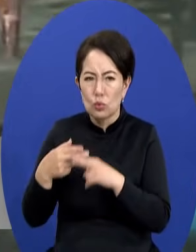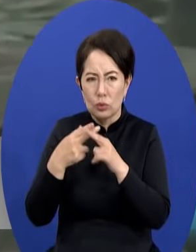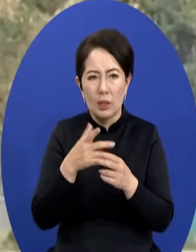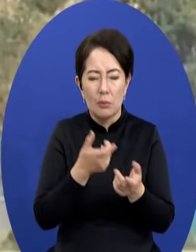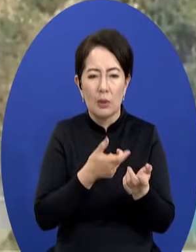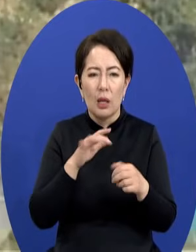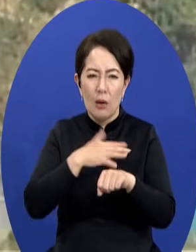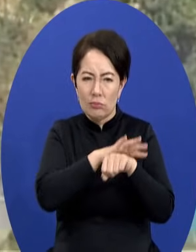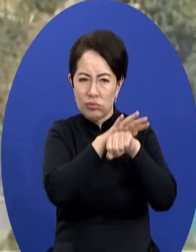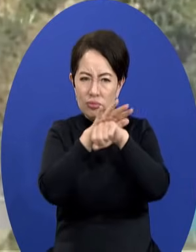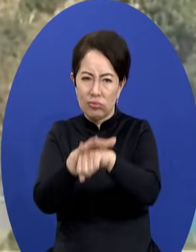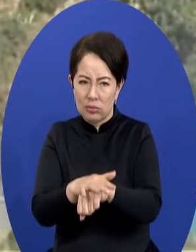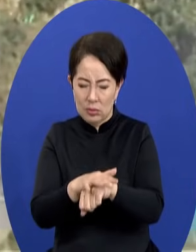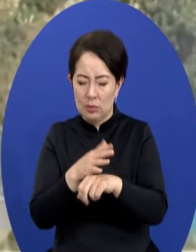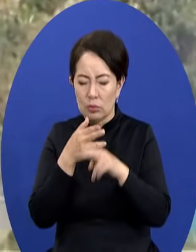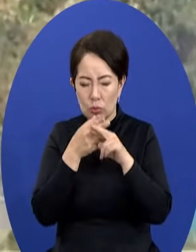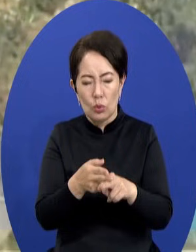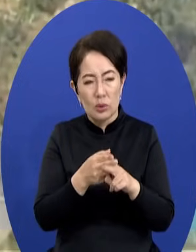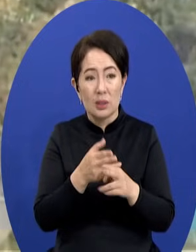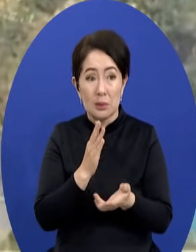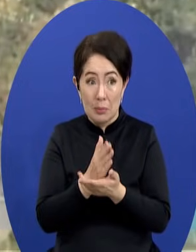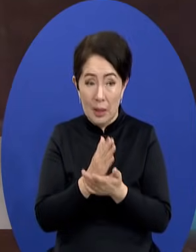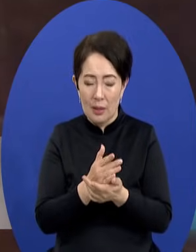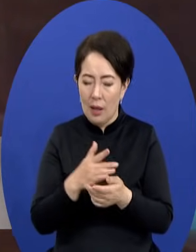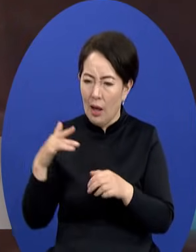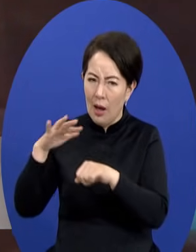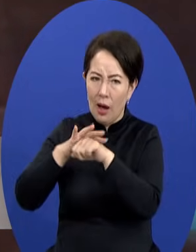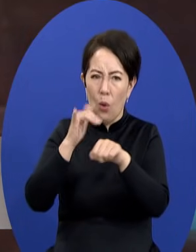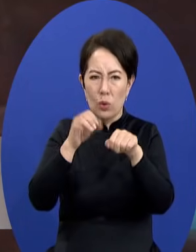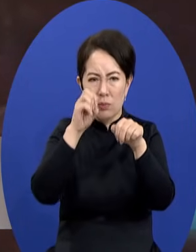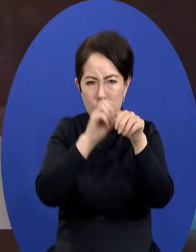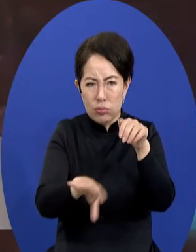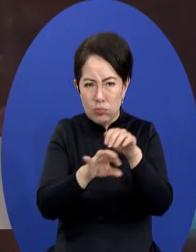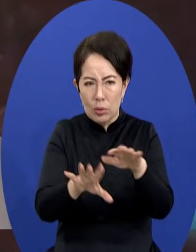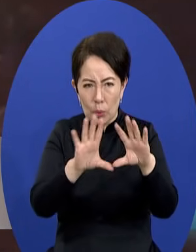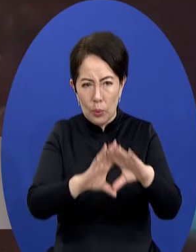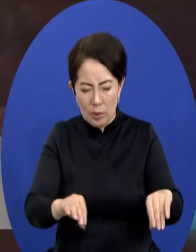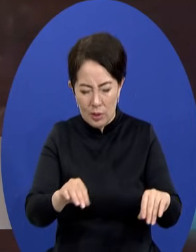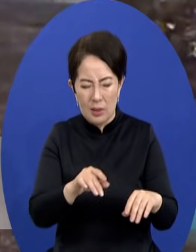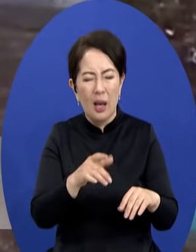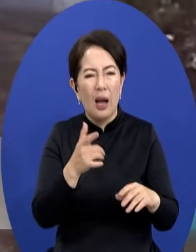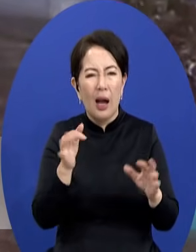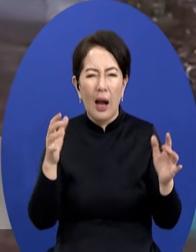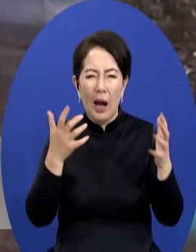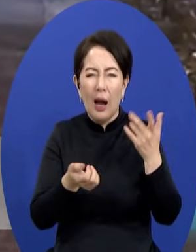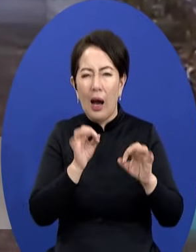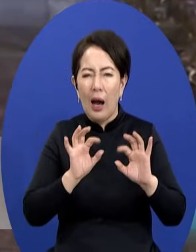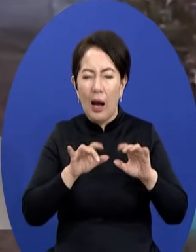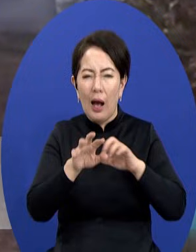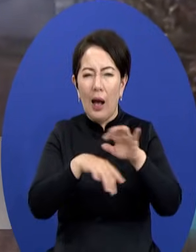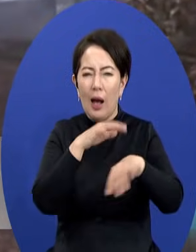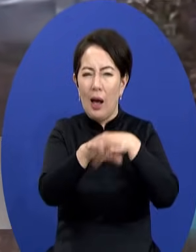сөнөгч нисэх онгоцыг Кипр улс руу илгээж байна. Агаараас ус цацах ажиллагааны үр дүнд гал төмрийн хамрах хүрээг багасгах чадсан